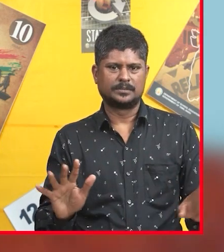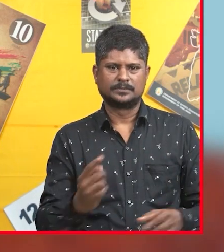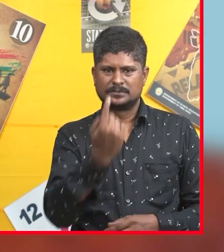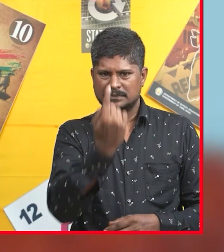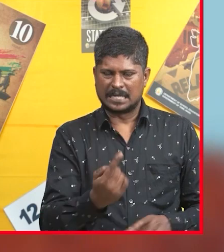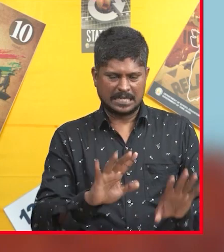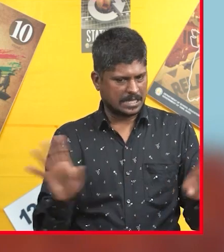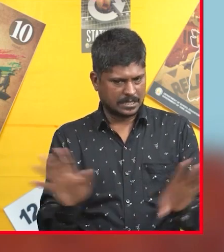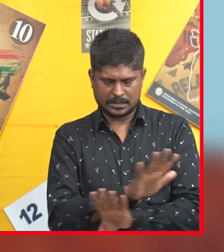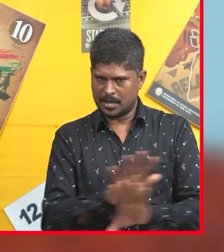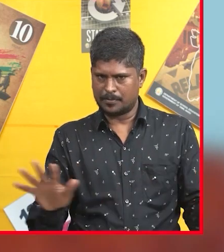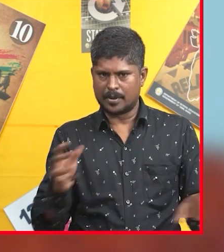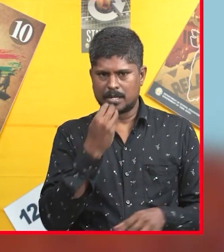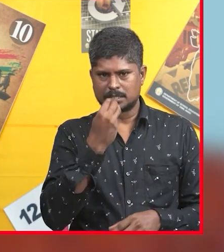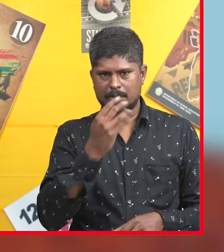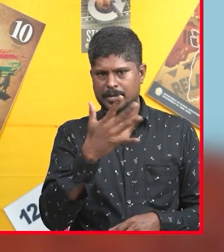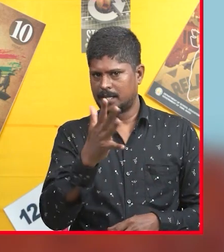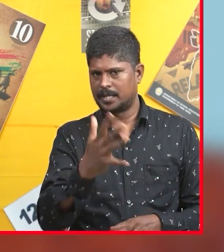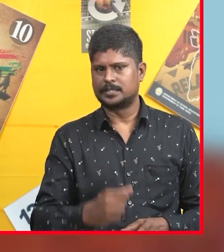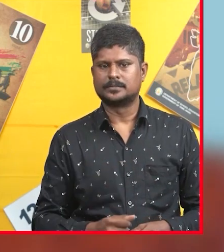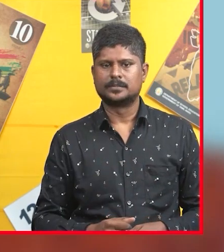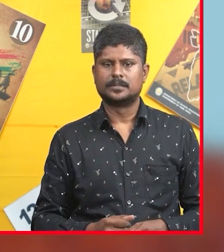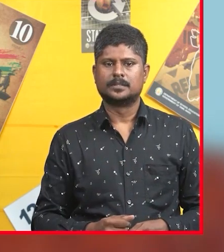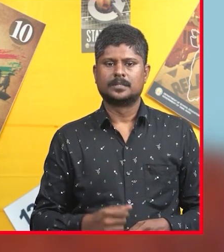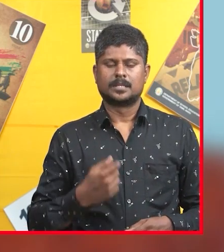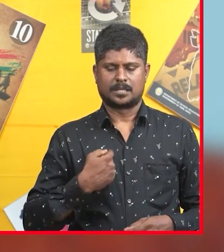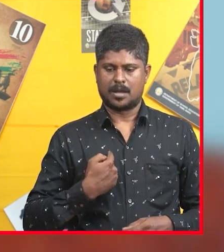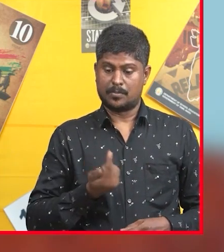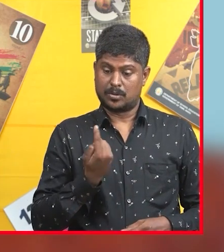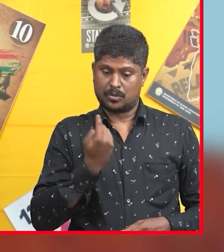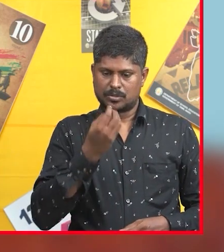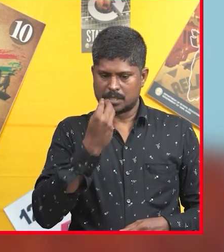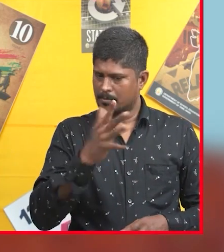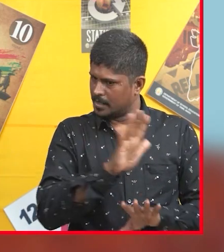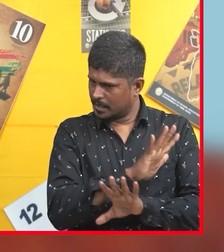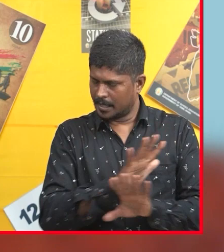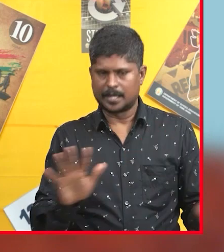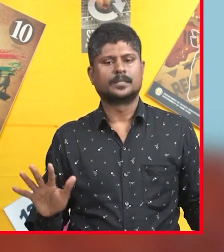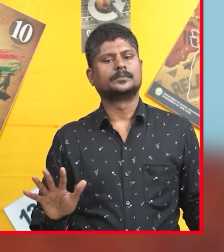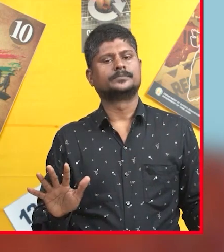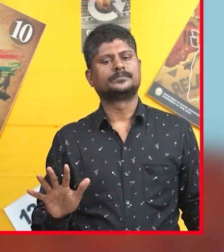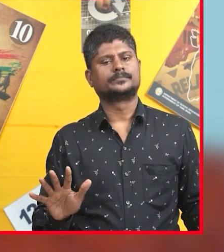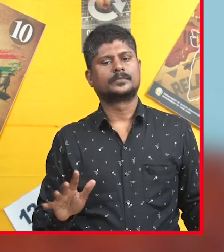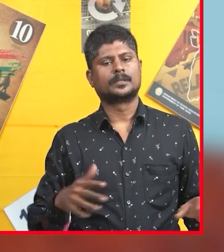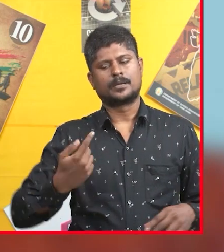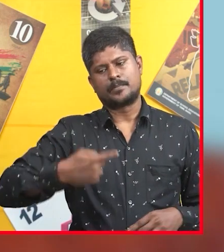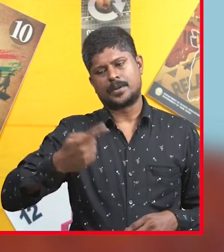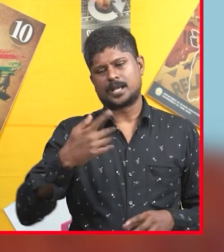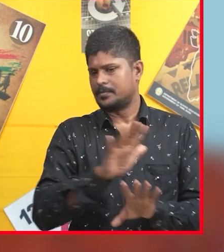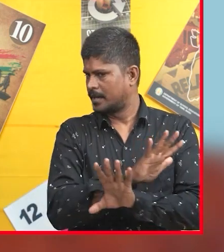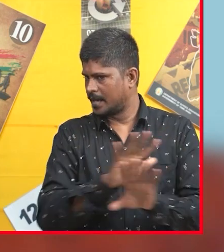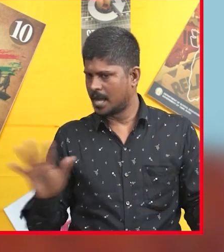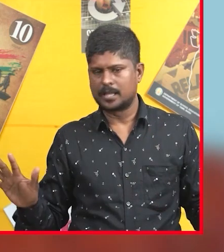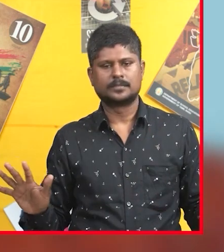பொருள் கிடைத்தாலும் சரி, எந்த உணவு பொருள்கள் கிடைத்தாலும் சரி, தா மட்டும் தனித்து உண்ணணும் அப்படிங்கிற பழக்கத்தை கொள்ள